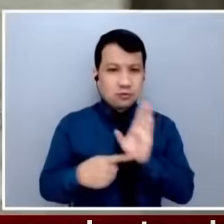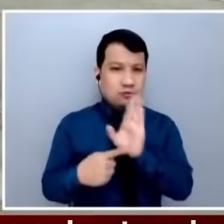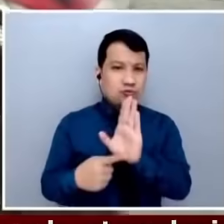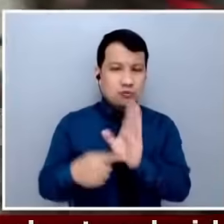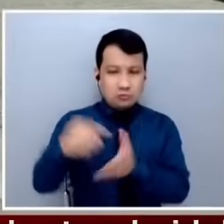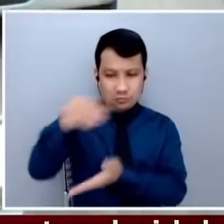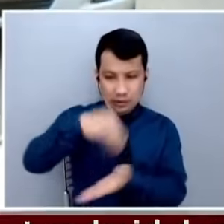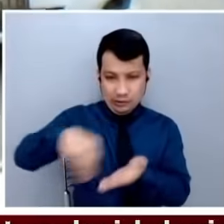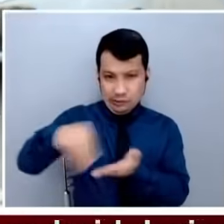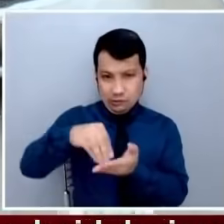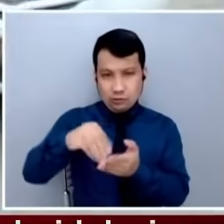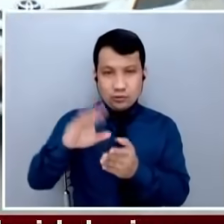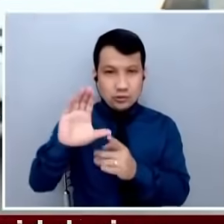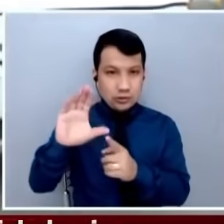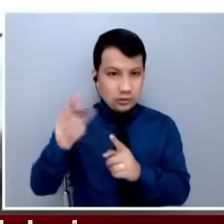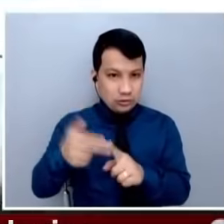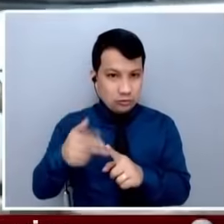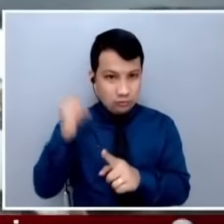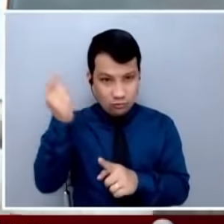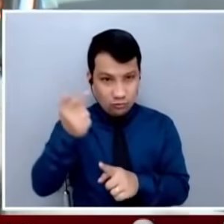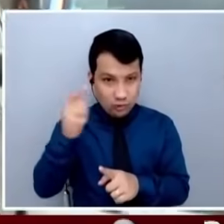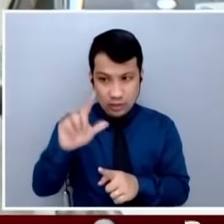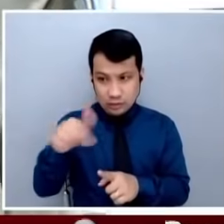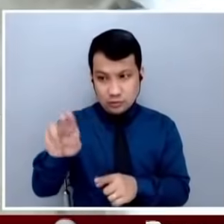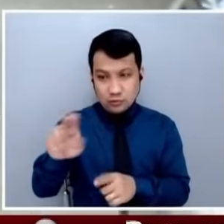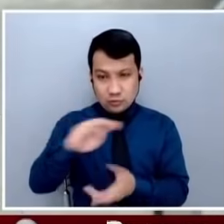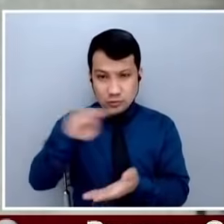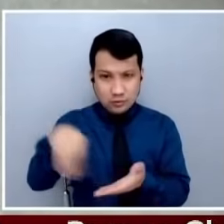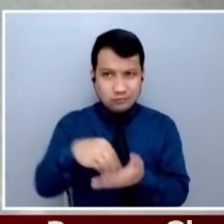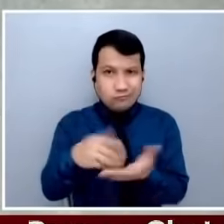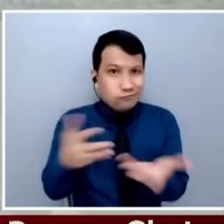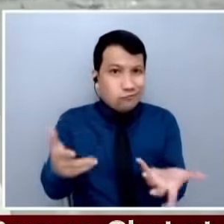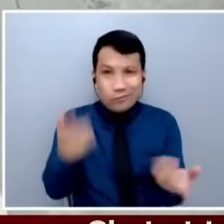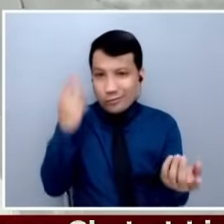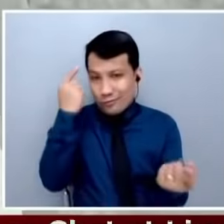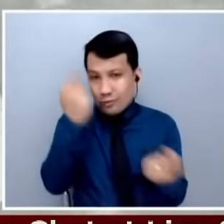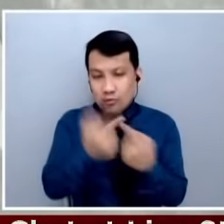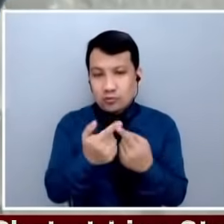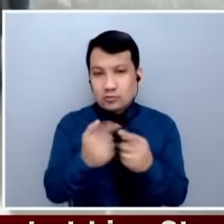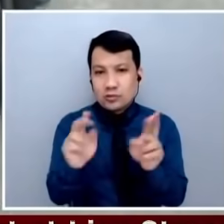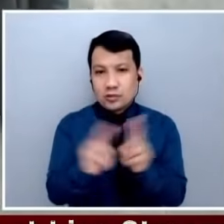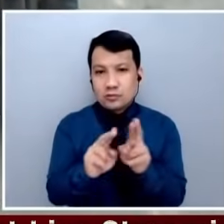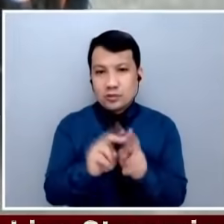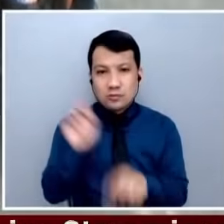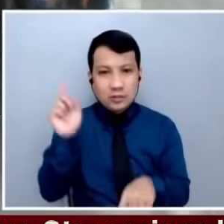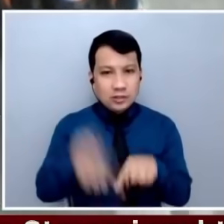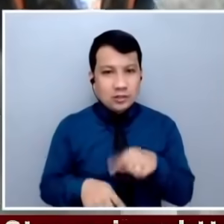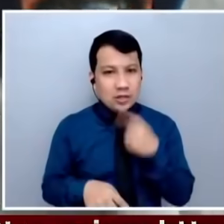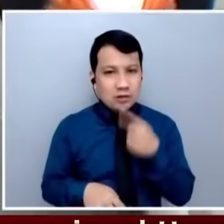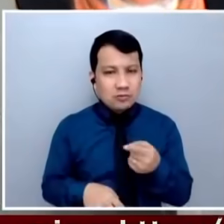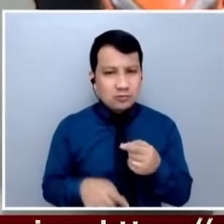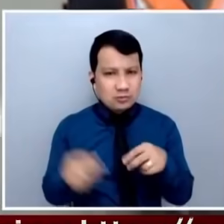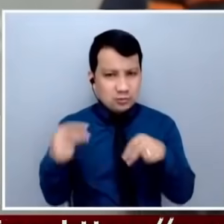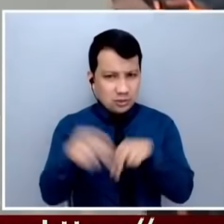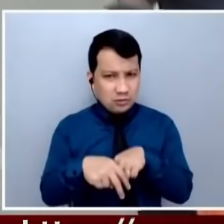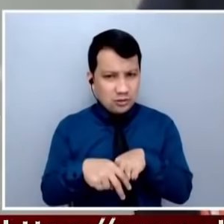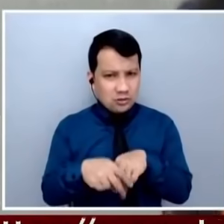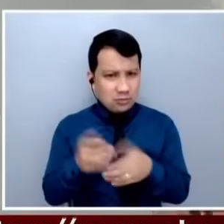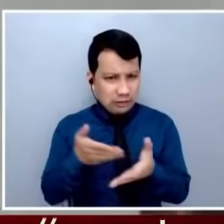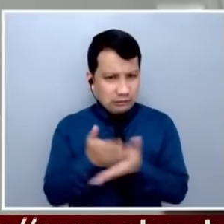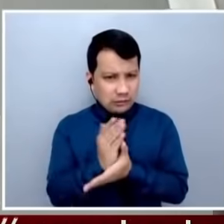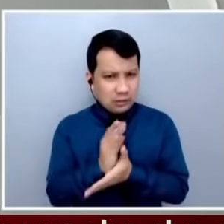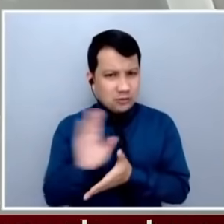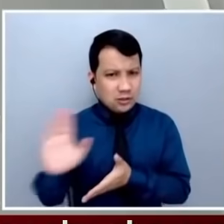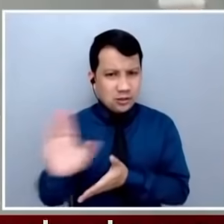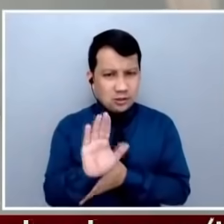Mandaluyong City Government na walang ibang paraan para makamit ang layunin ng mga ordinansa nang hindi masyadong nanghihimasok sa mga karapatan ng